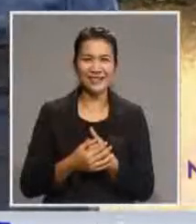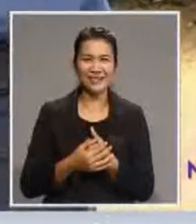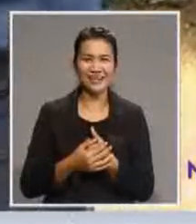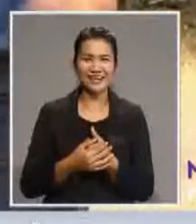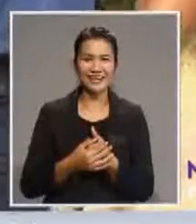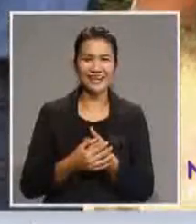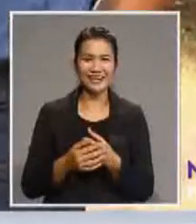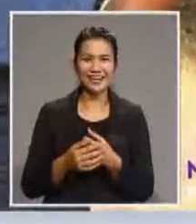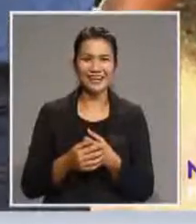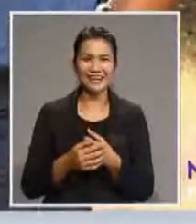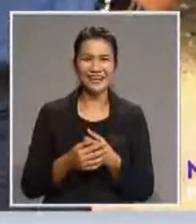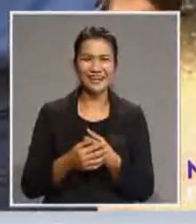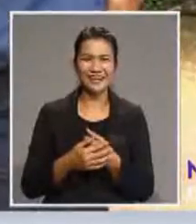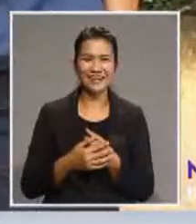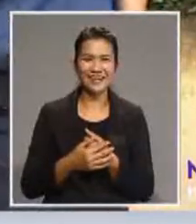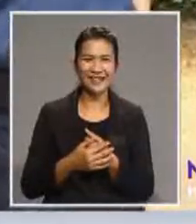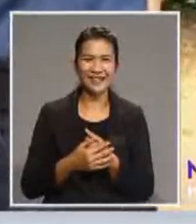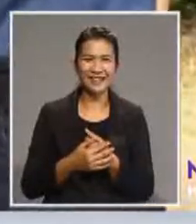ญแล้วทำไ